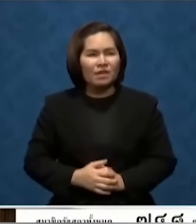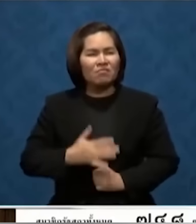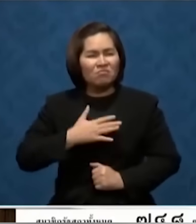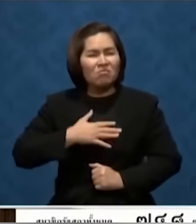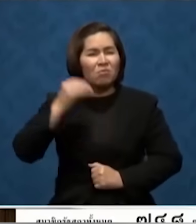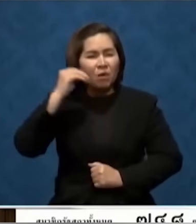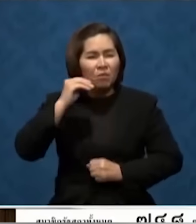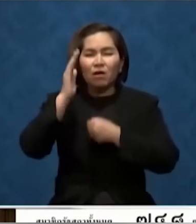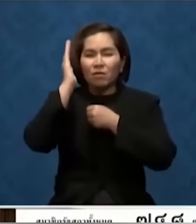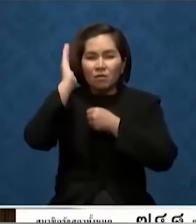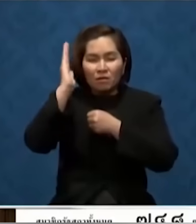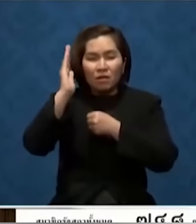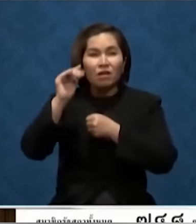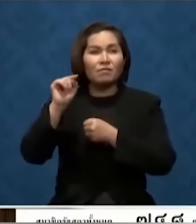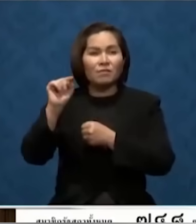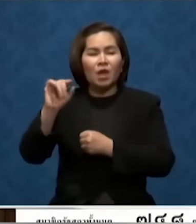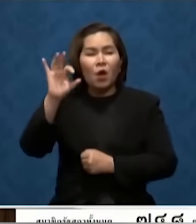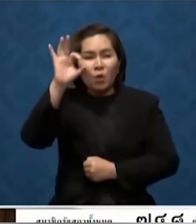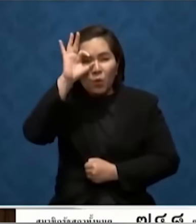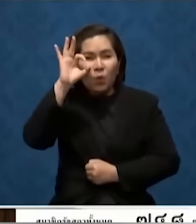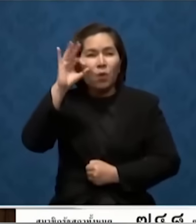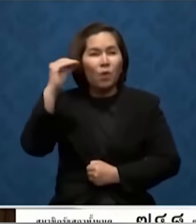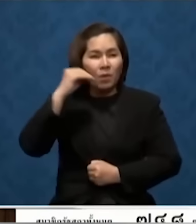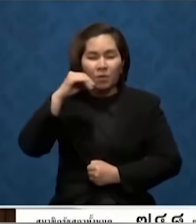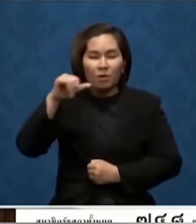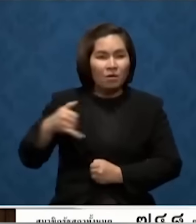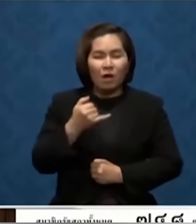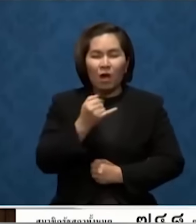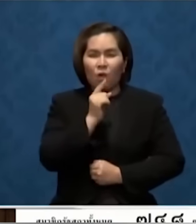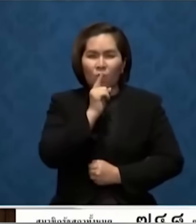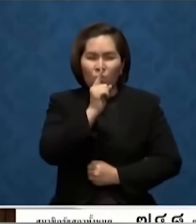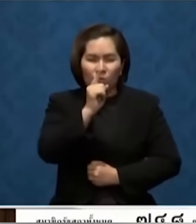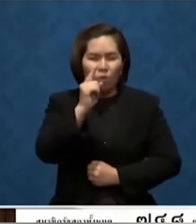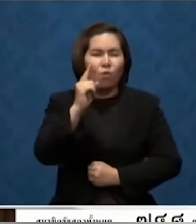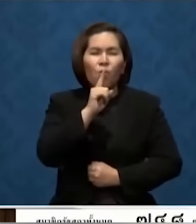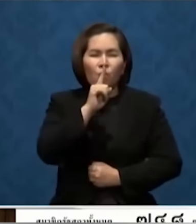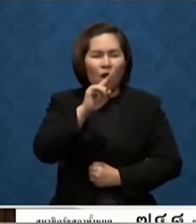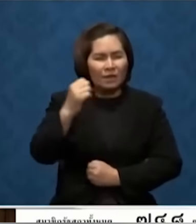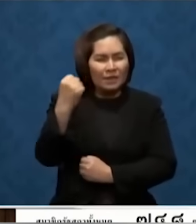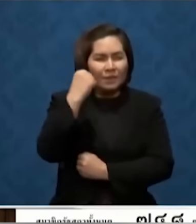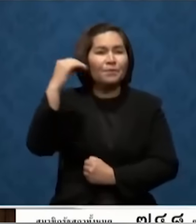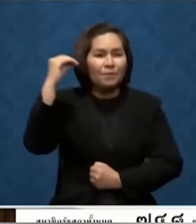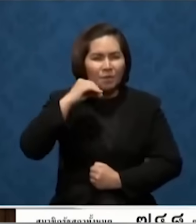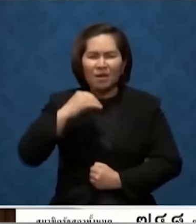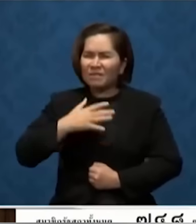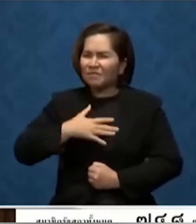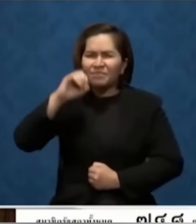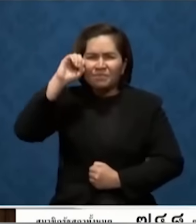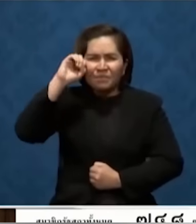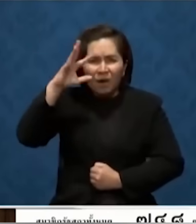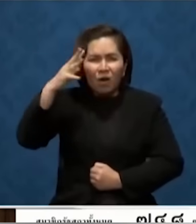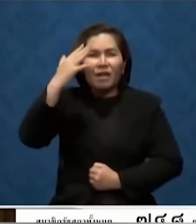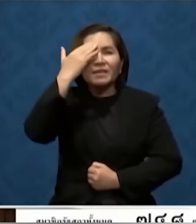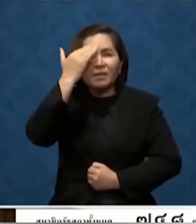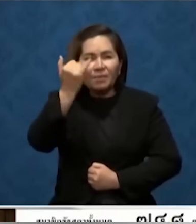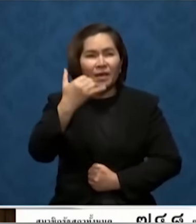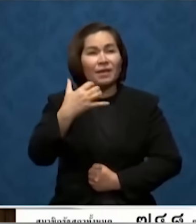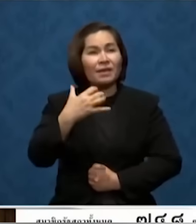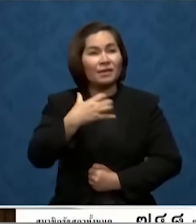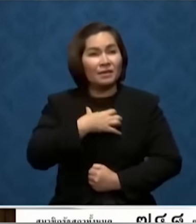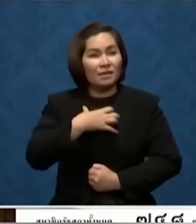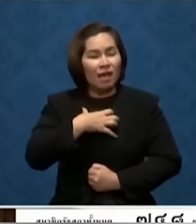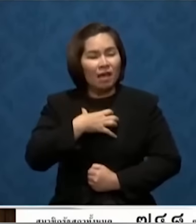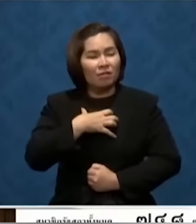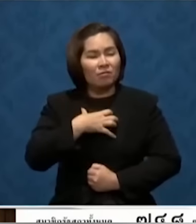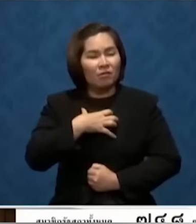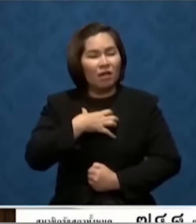ายนะครับคุณวิโรจน์เนี่ยก็จะขึ้นมาดุดันนะครับผมก็ไม่เข้าใจว่าต้องการสร้างให้บรรย